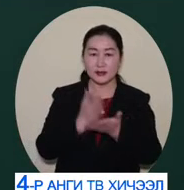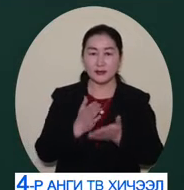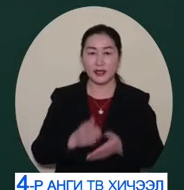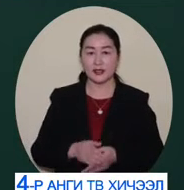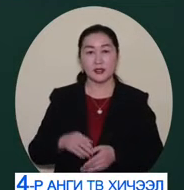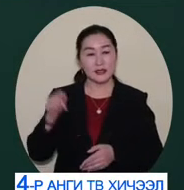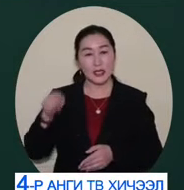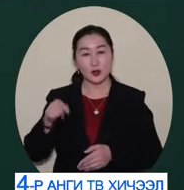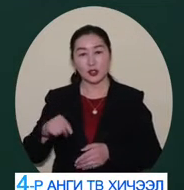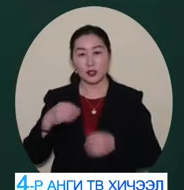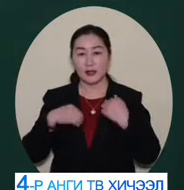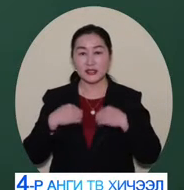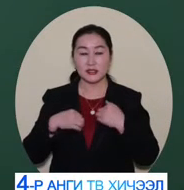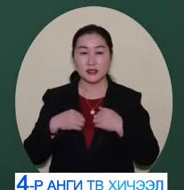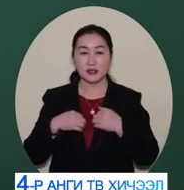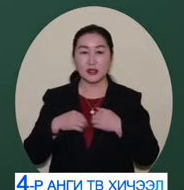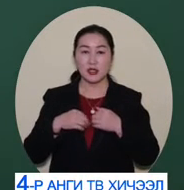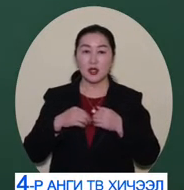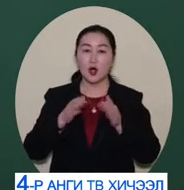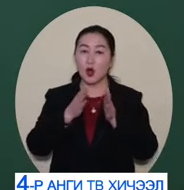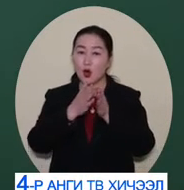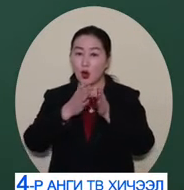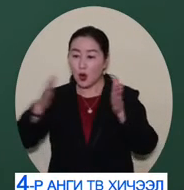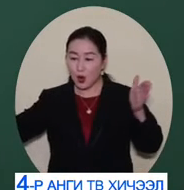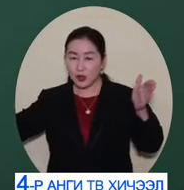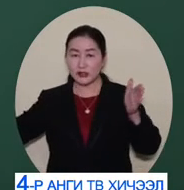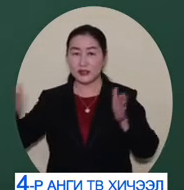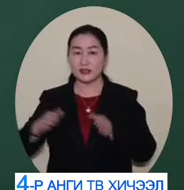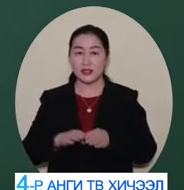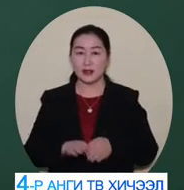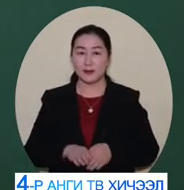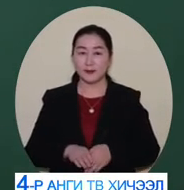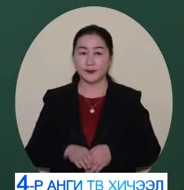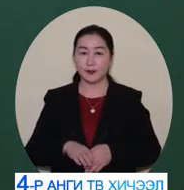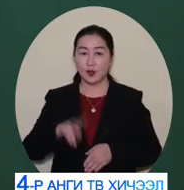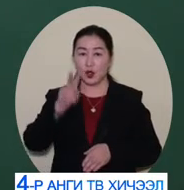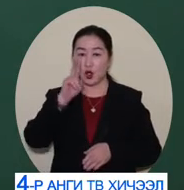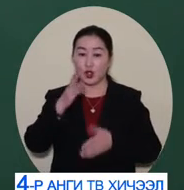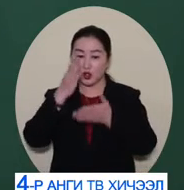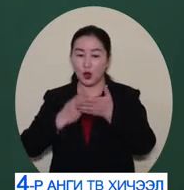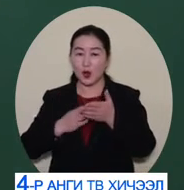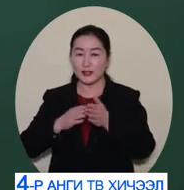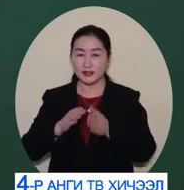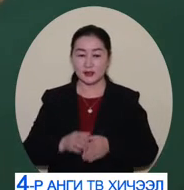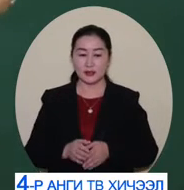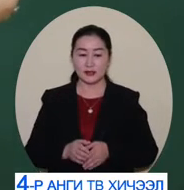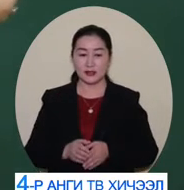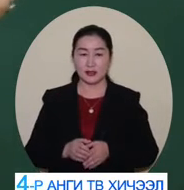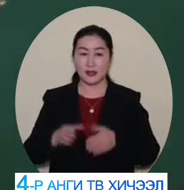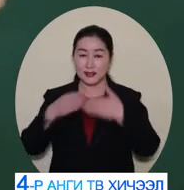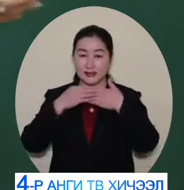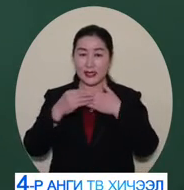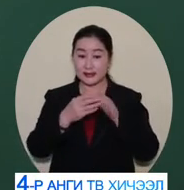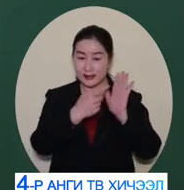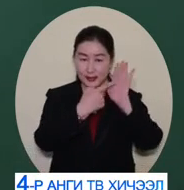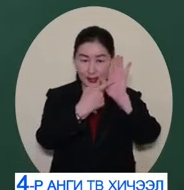За тэгвэл одоо багш нь нөгөө яг энэ урт хэсгээ энэ одоо урт хэсгээ 2 хуваасан хэсгийг нь одоо ингээ